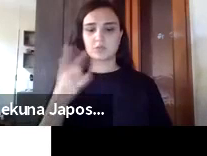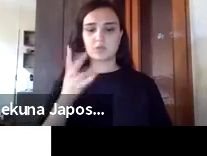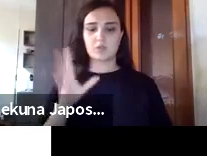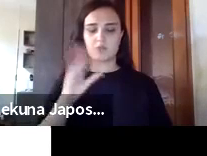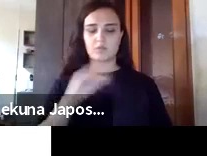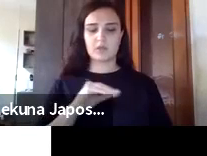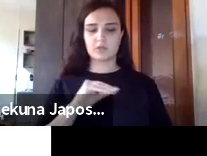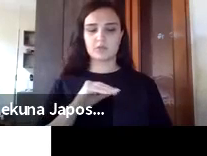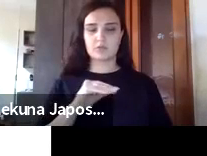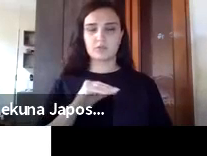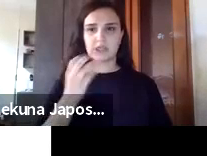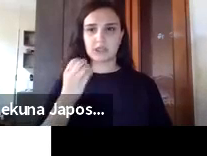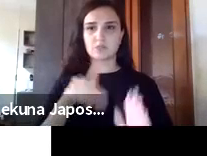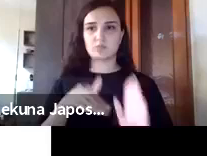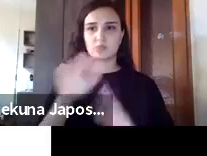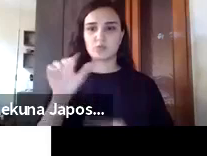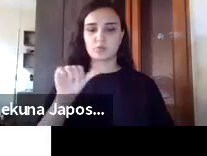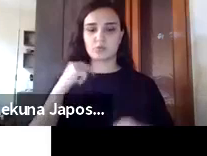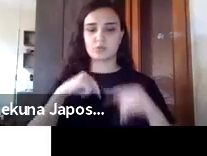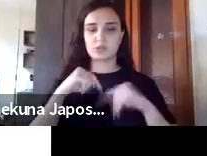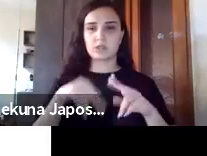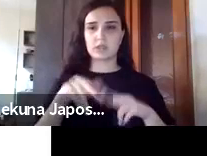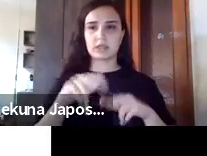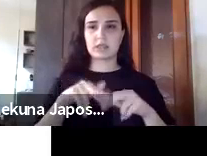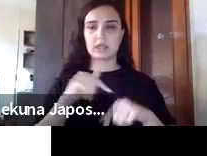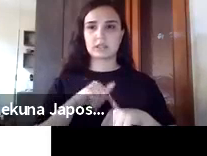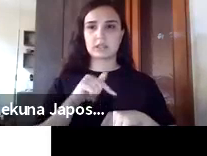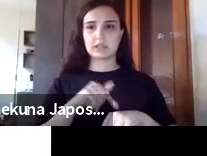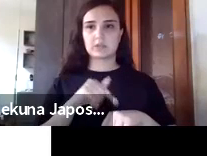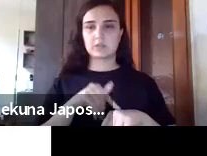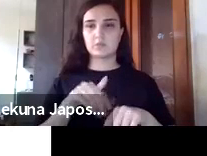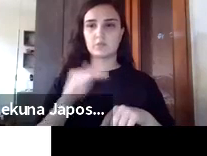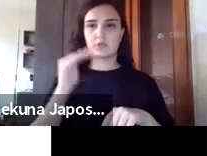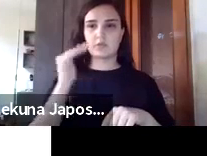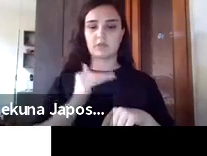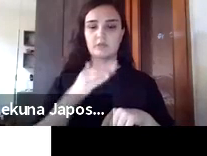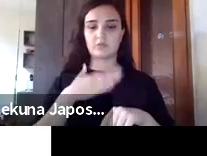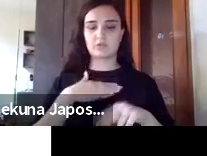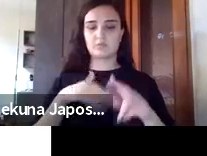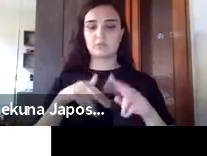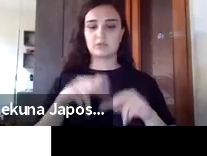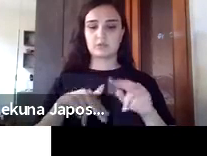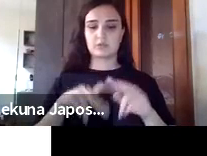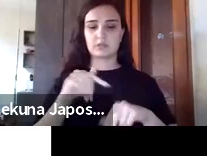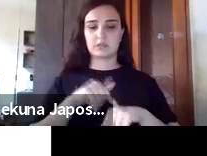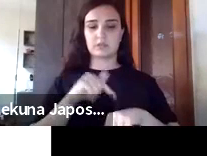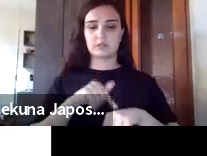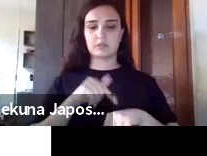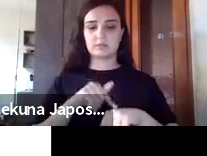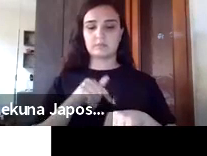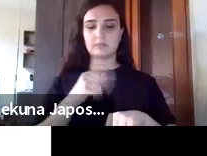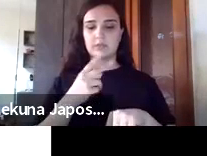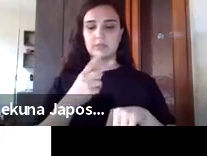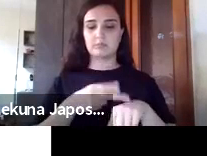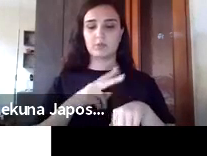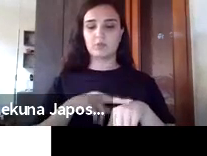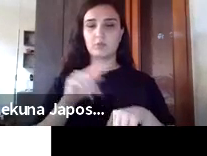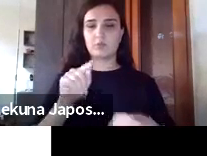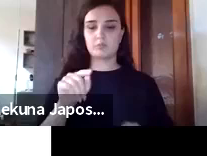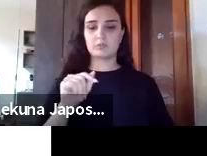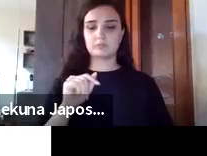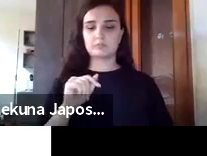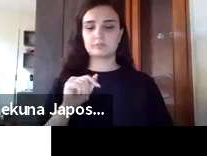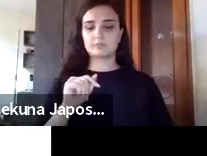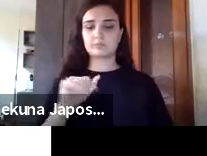მოვასწრო, რაც კიდევ უფრო ცუდ ხასიათზე მაყენებს, კიდევ უფრო აქვეითებს ჩემგუნება განწყობილებას, ხო? და აი ეს